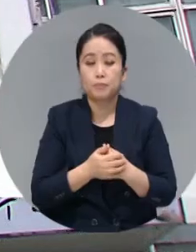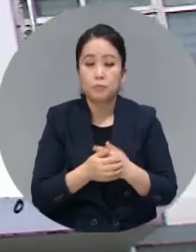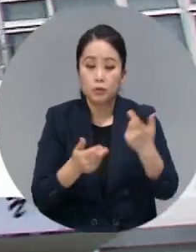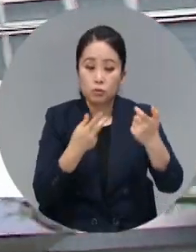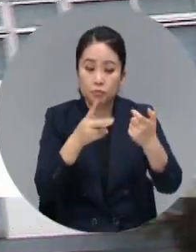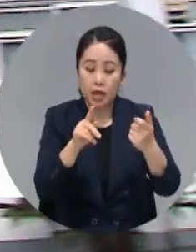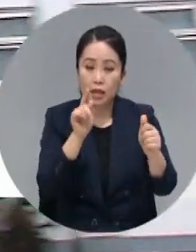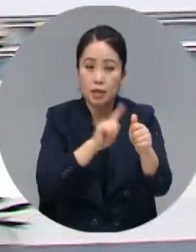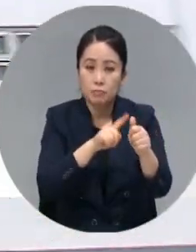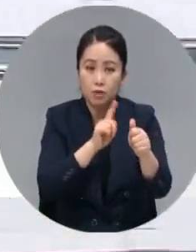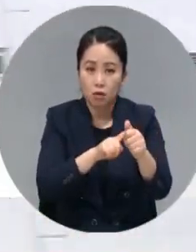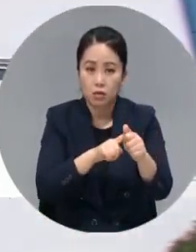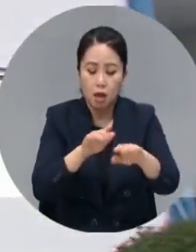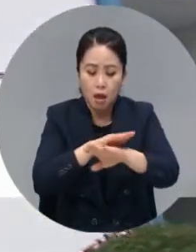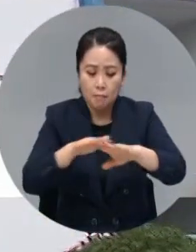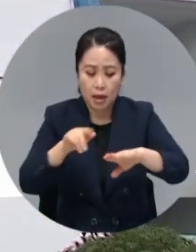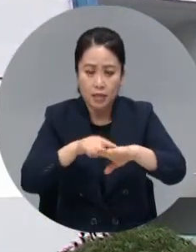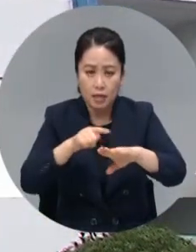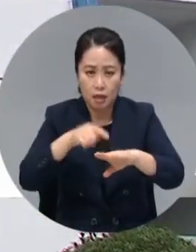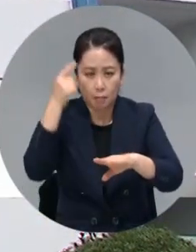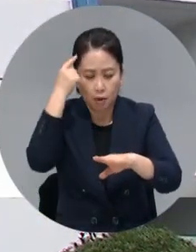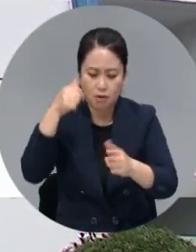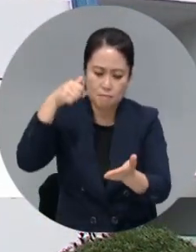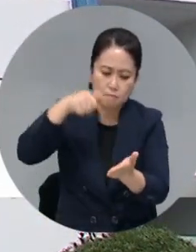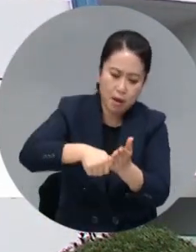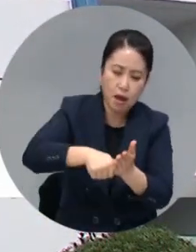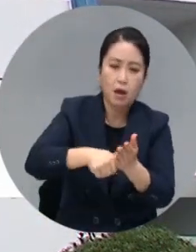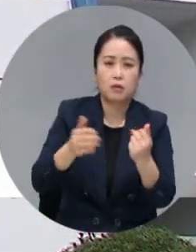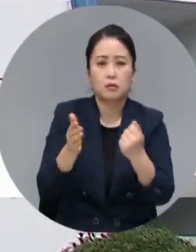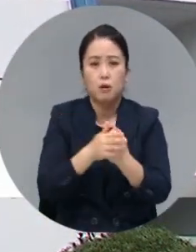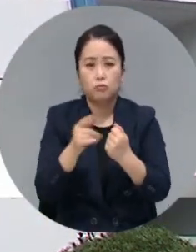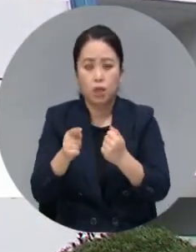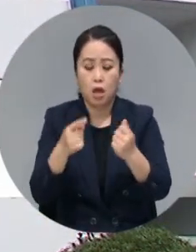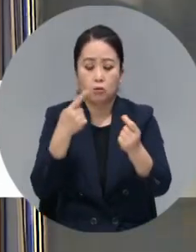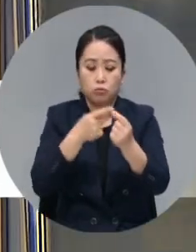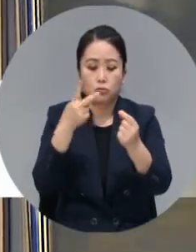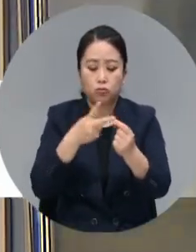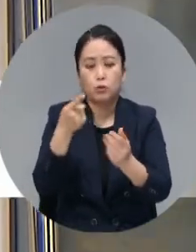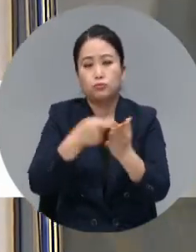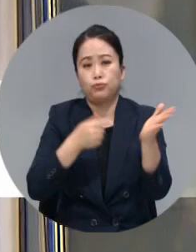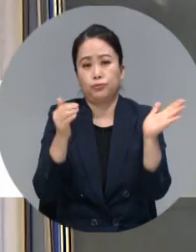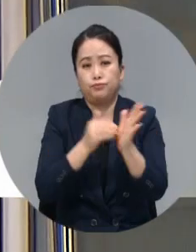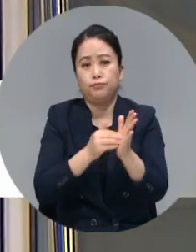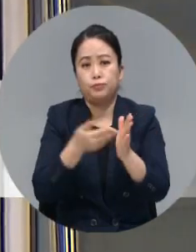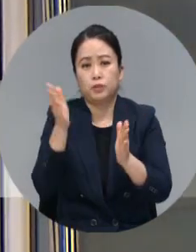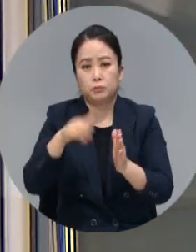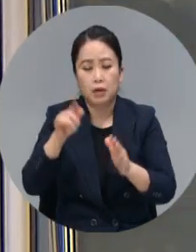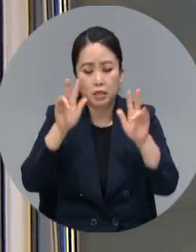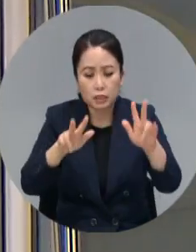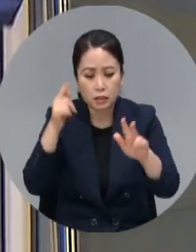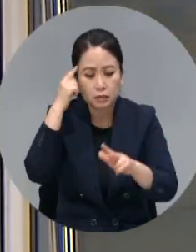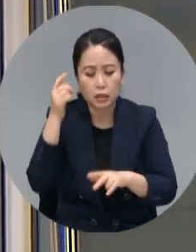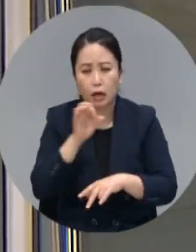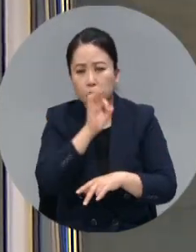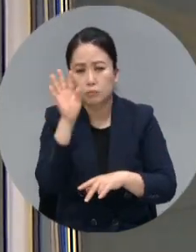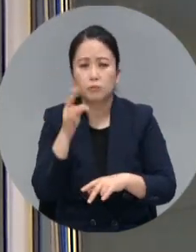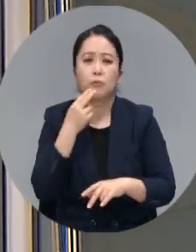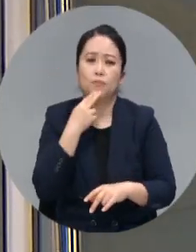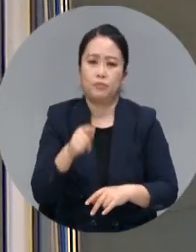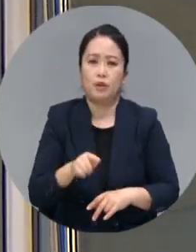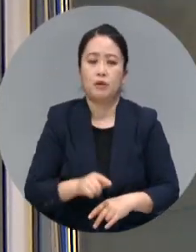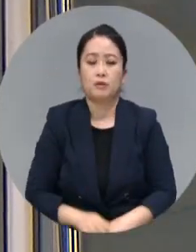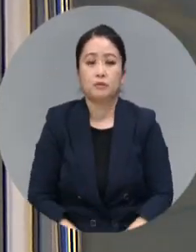60대 남성은 바닥에 머리를 세개 부딪혀 두 차례 수술을 받았지만 현재 의식이 없는